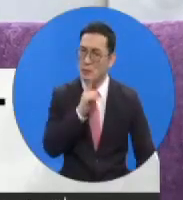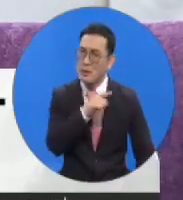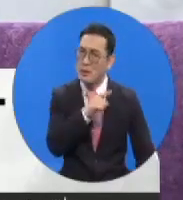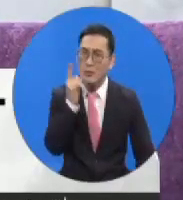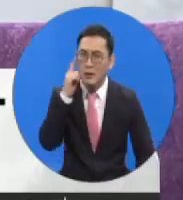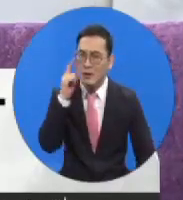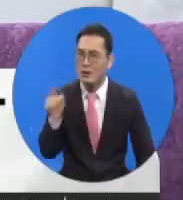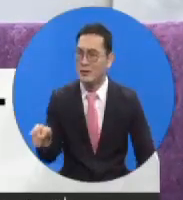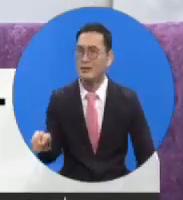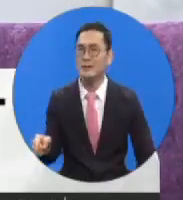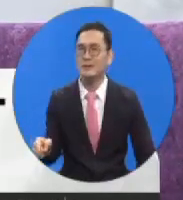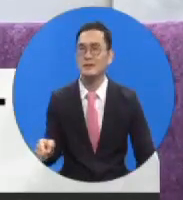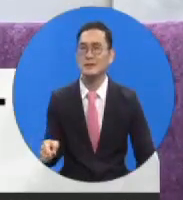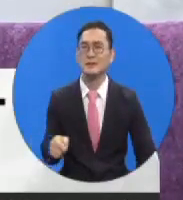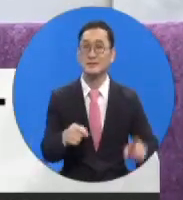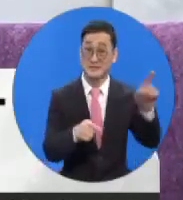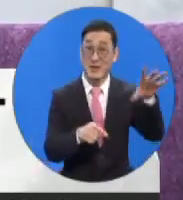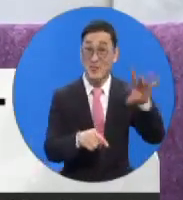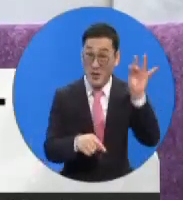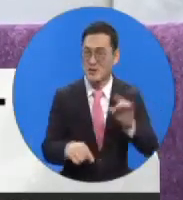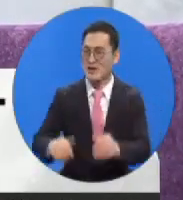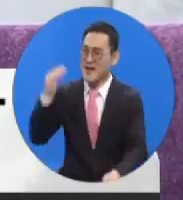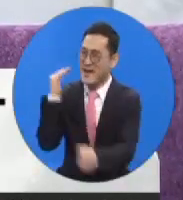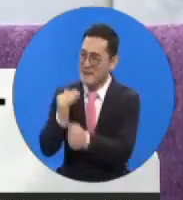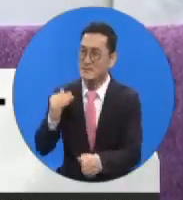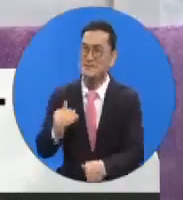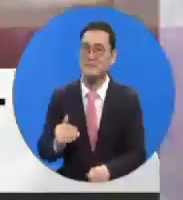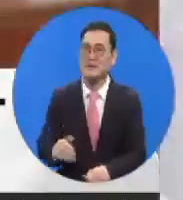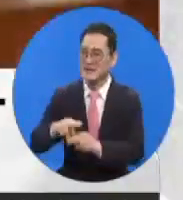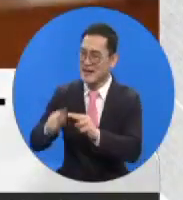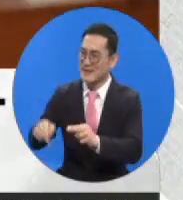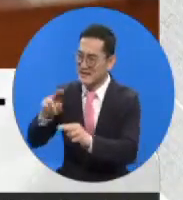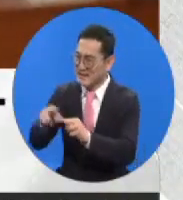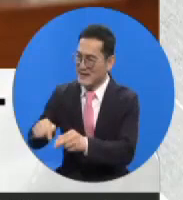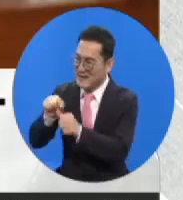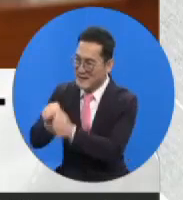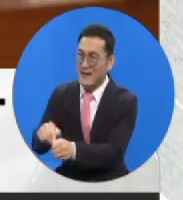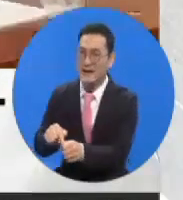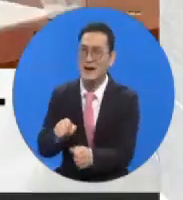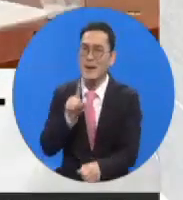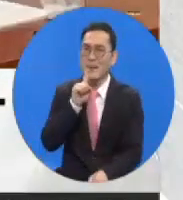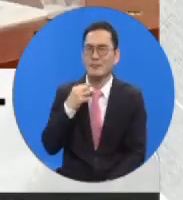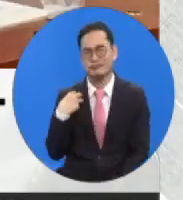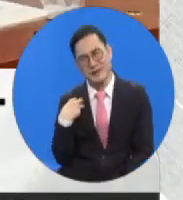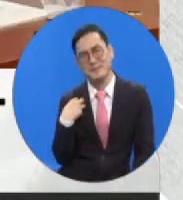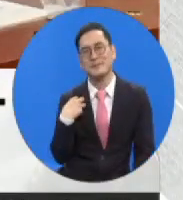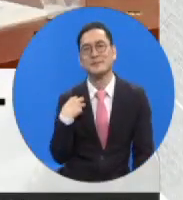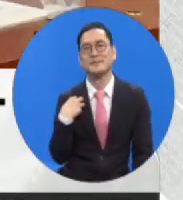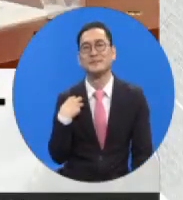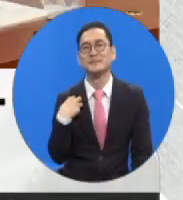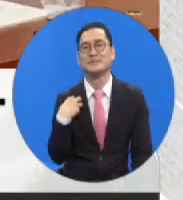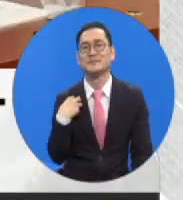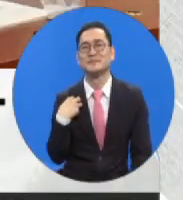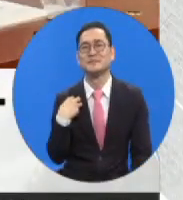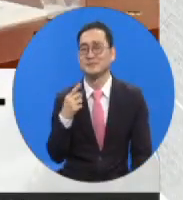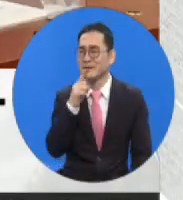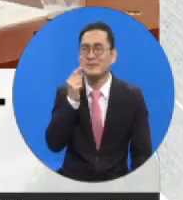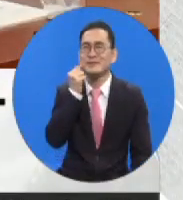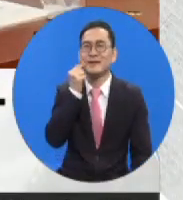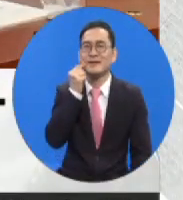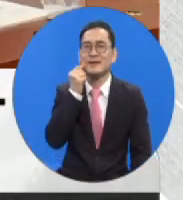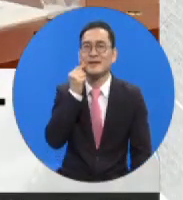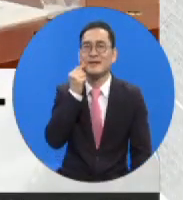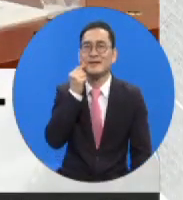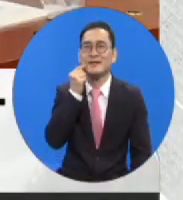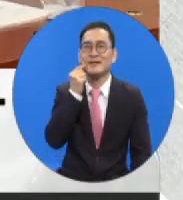먼저 나서서 뭐 윤 총장을 뭐 해임한다든지 뭐 사표를 요구한다든지 그럴 뜻은 없다는 거지 않습니까? 판단과